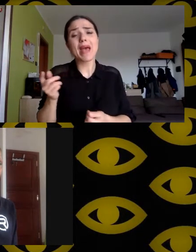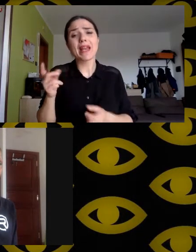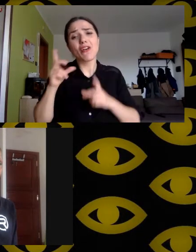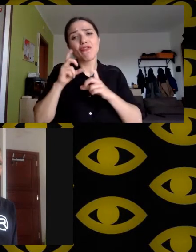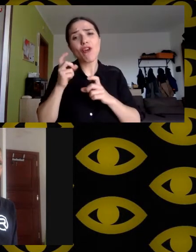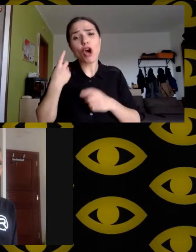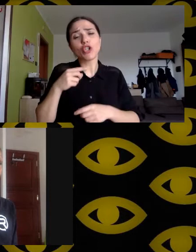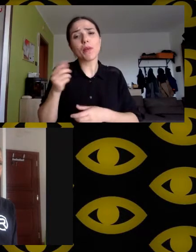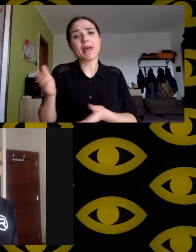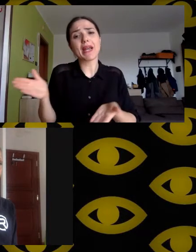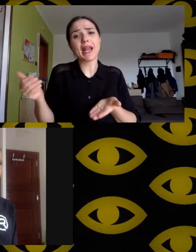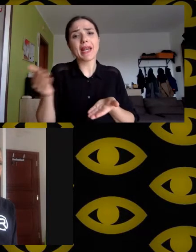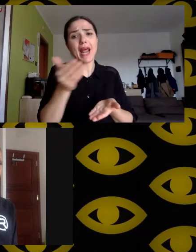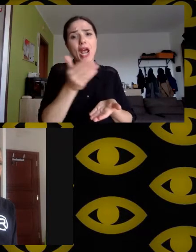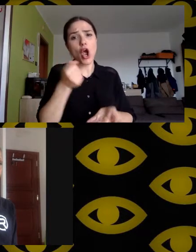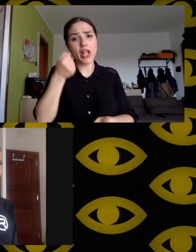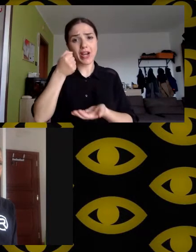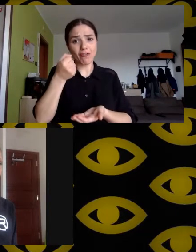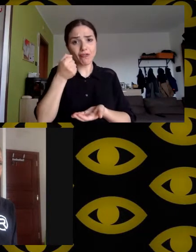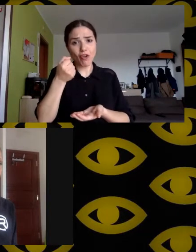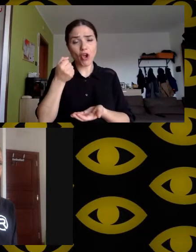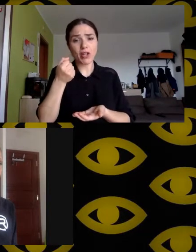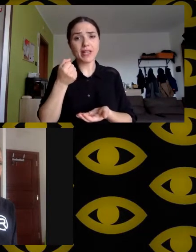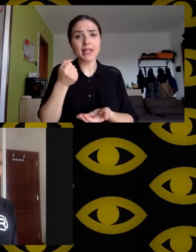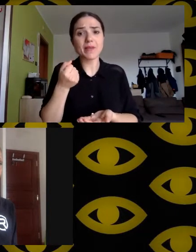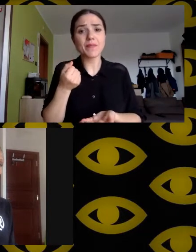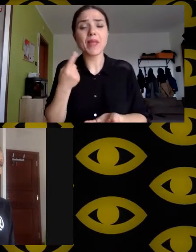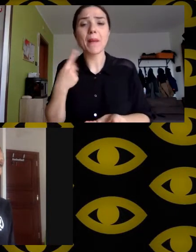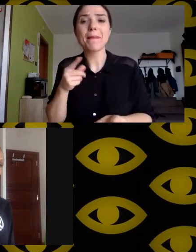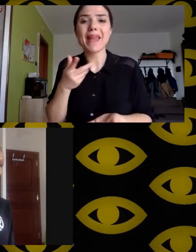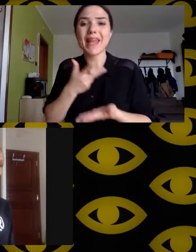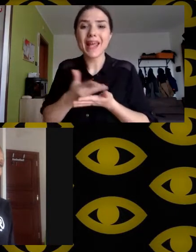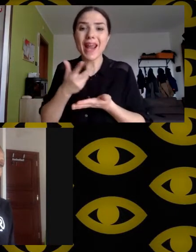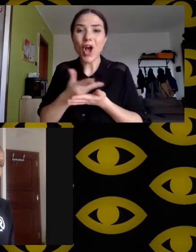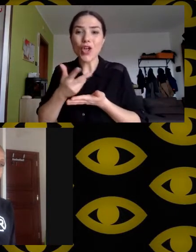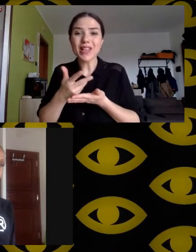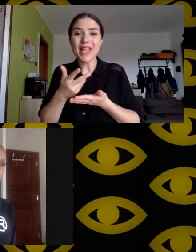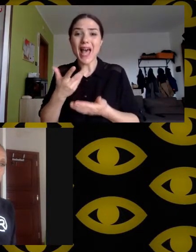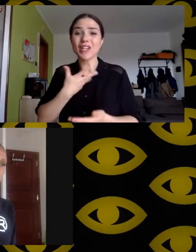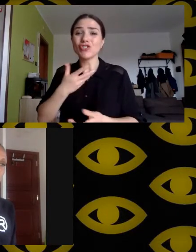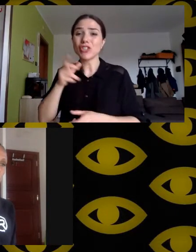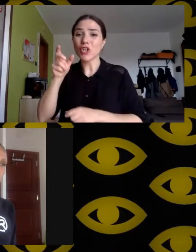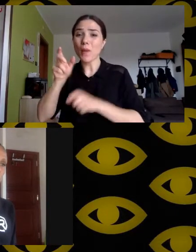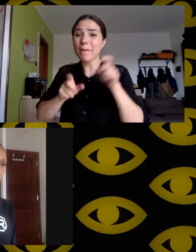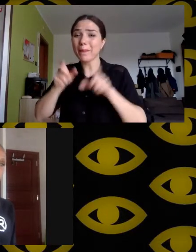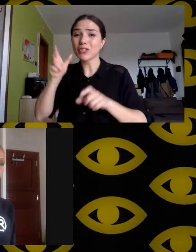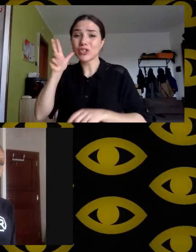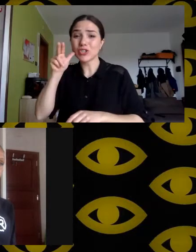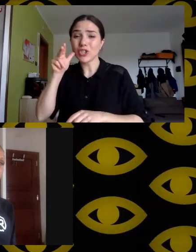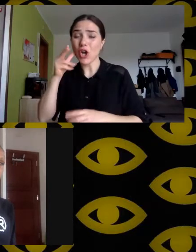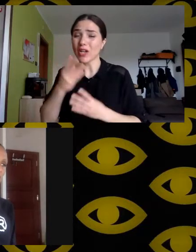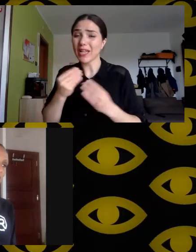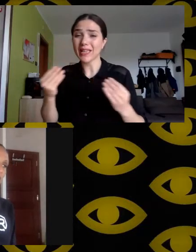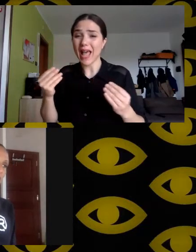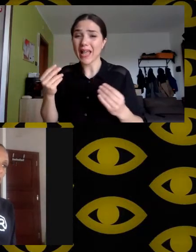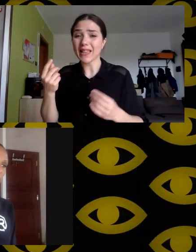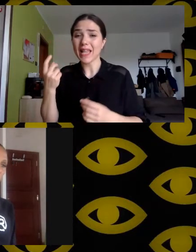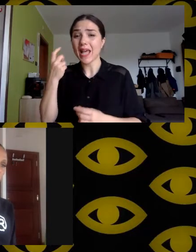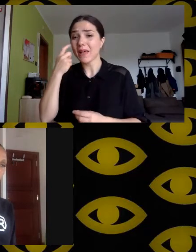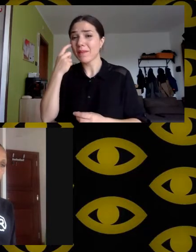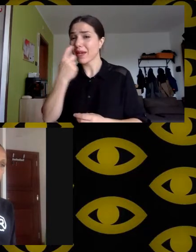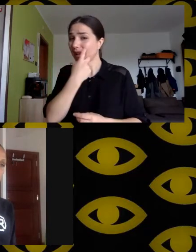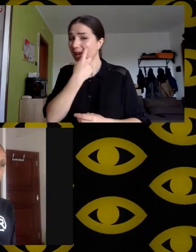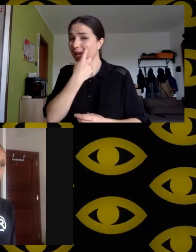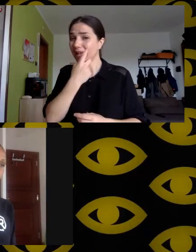e raccontare alle persone che c'erano tantissime donne in alcuni paesi del mondo che semplicemente per una cataratta